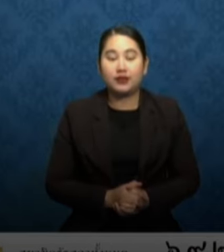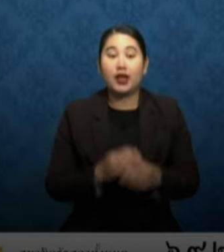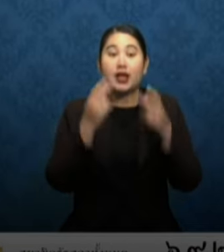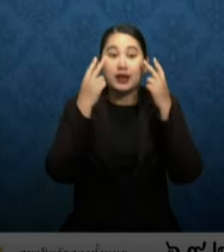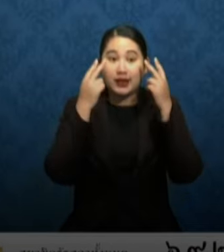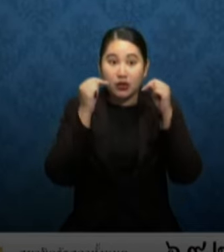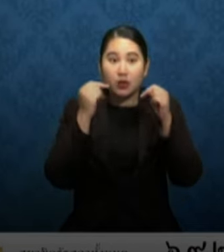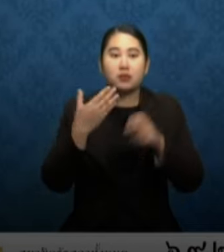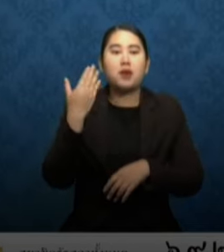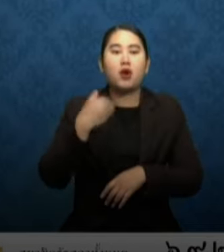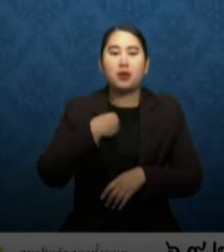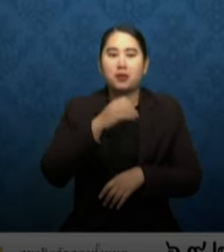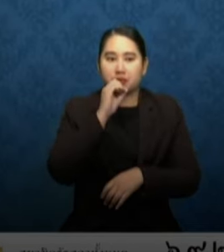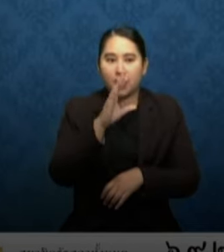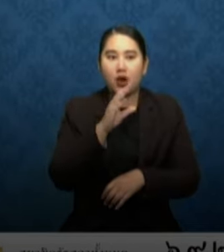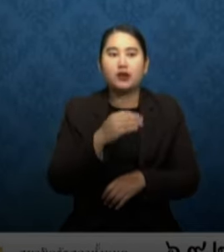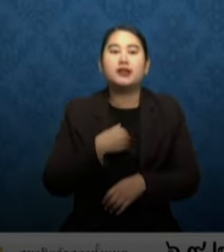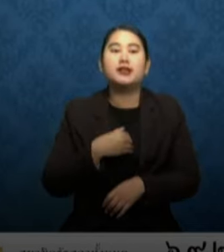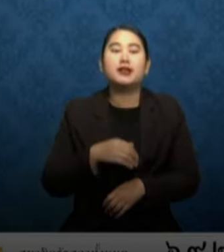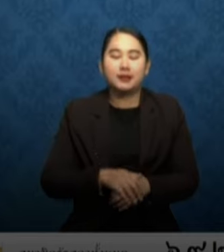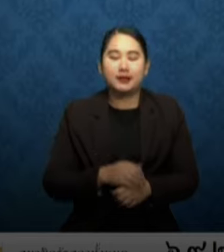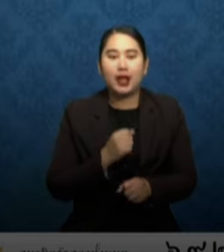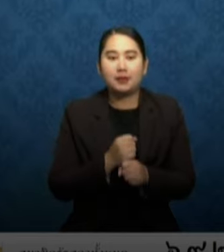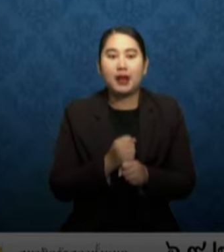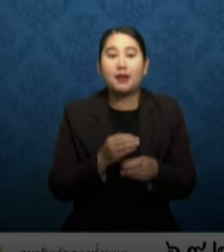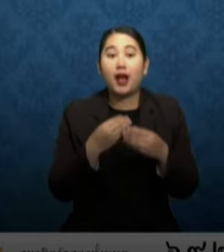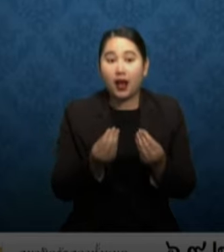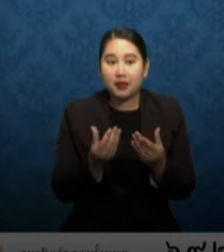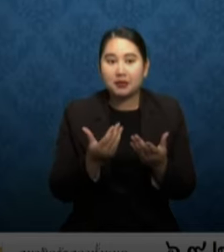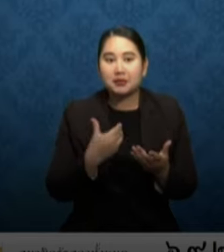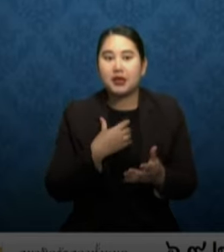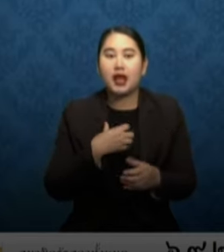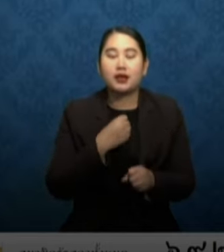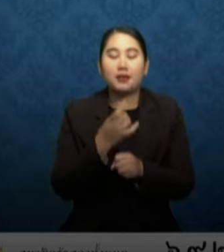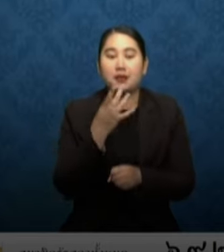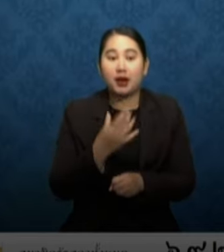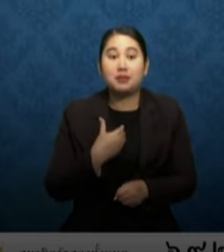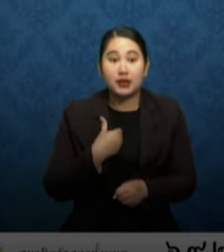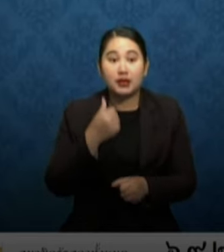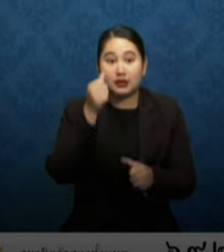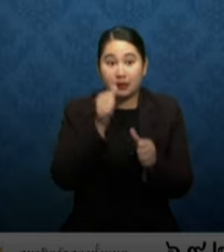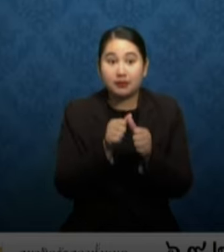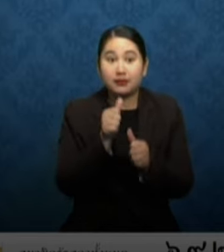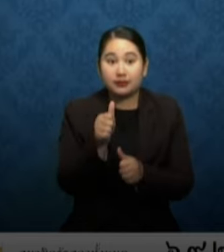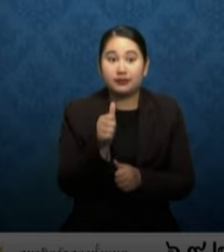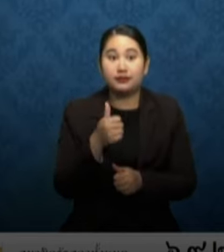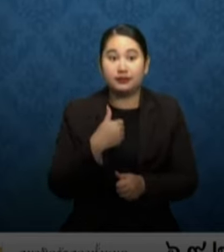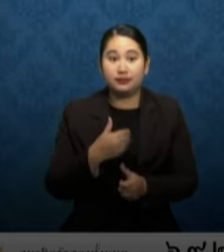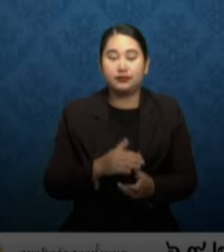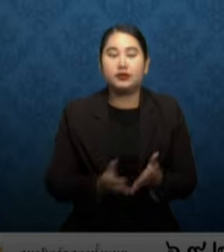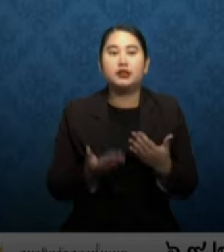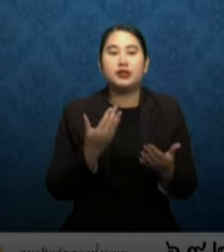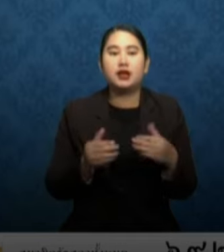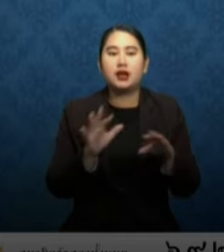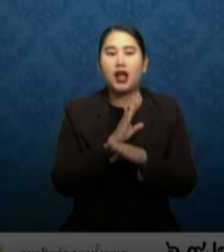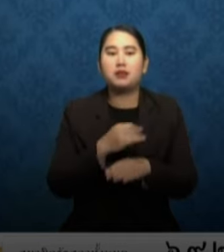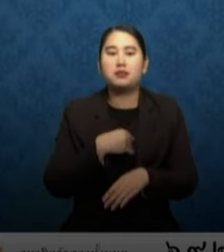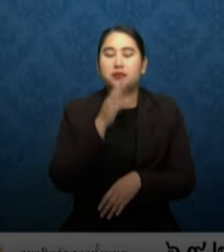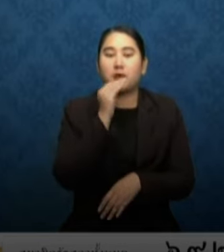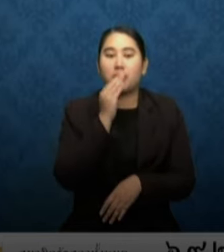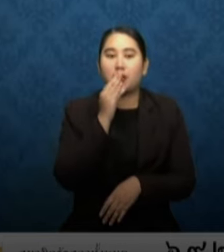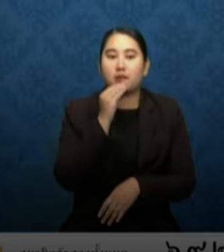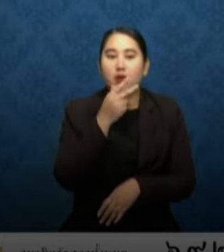เคยให้คำมั่นสัญญากับพี่น้องรายงานเอาไว้ท่านยังจำได้หรือไม่หรือมันเป็นแค่เทคนิคที่ท่าน